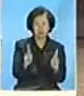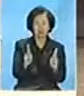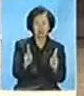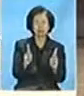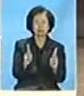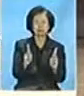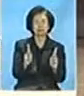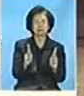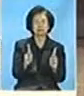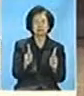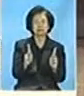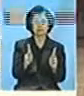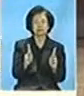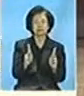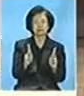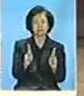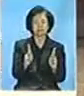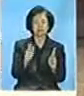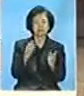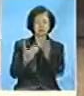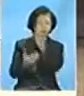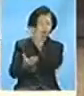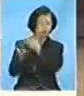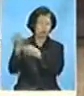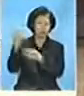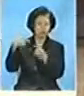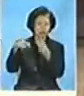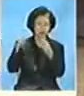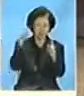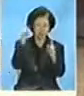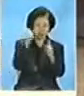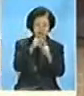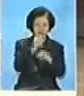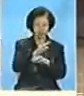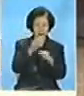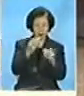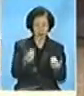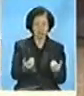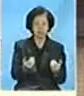านจากวันนั้นถึงวันนี้จากที่คณะกรรมการหมู่บ้านไม่เ